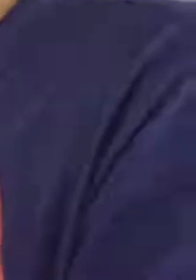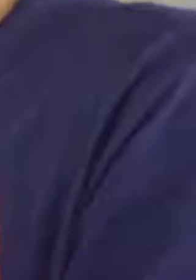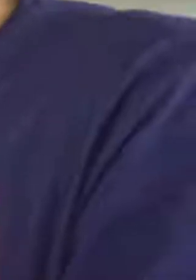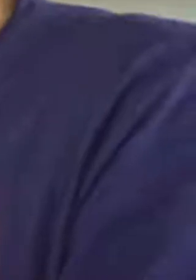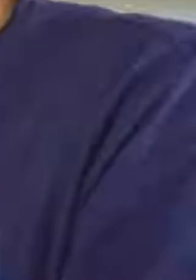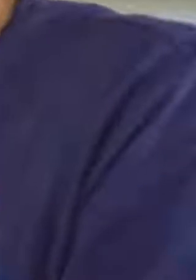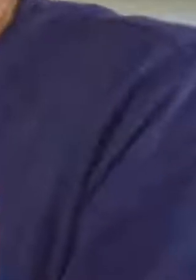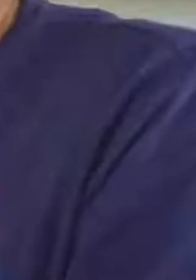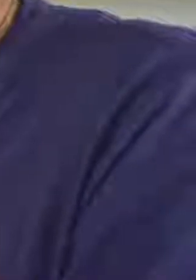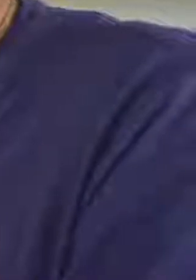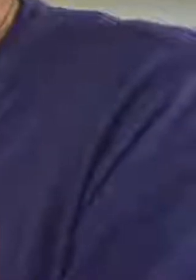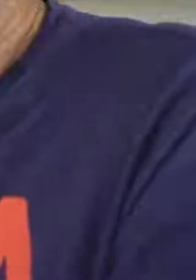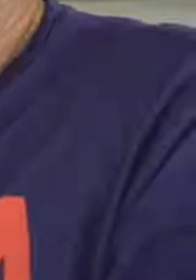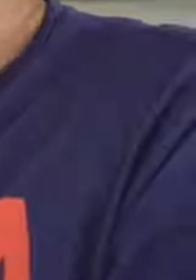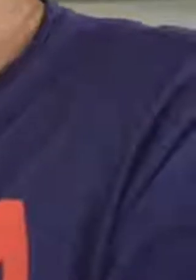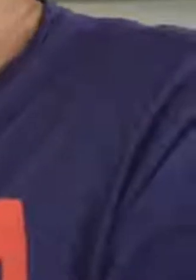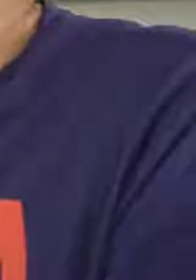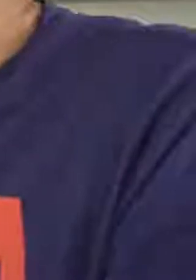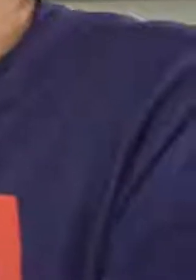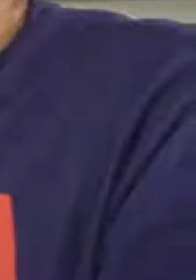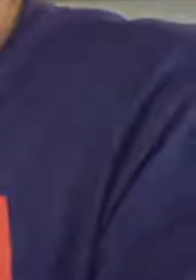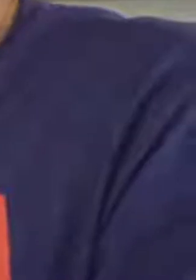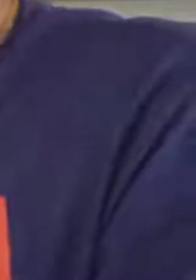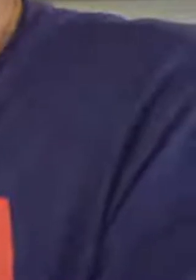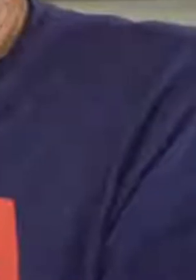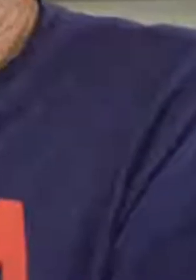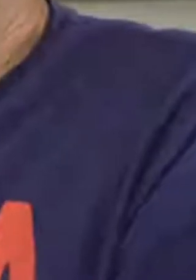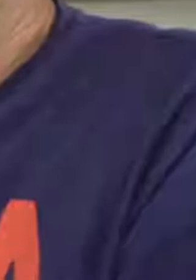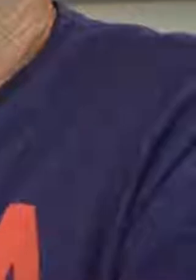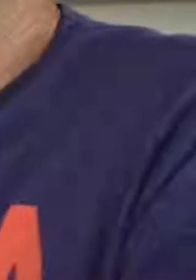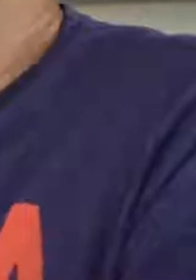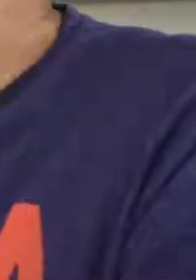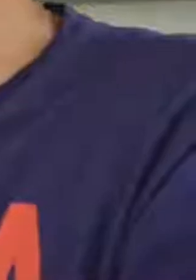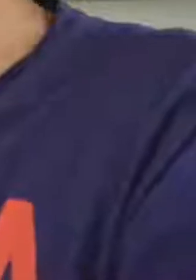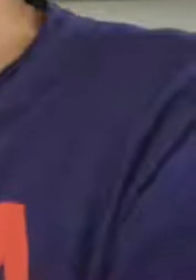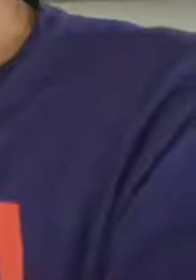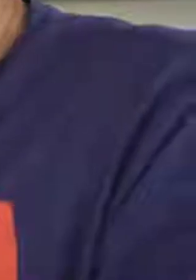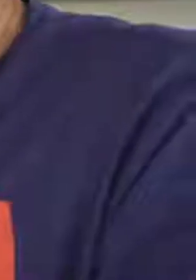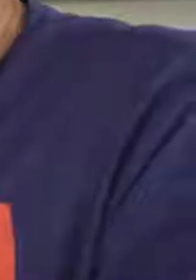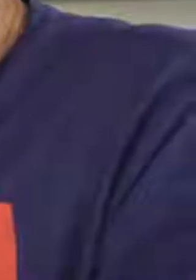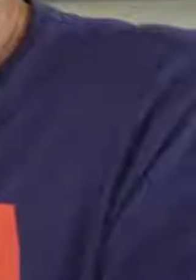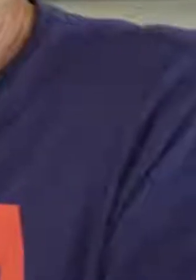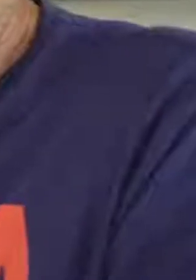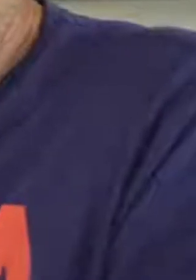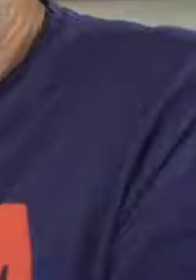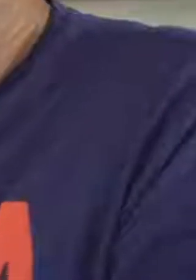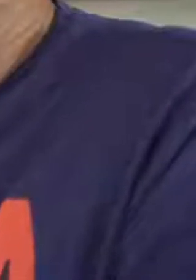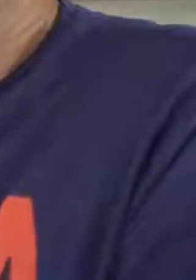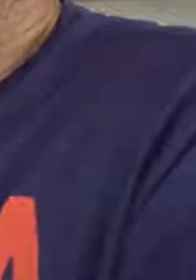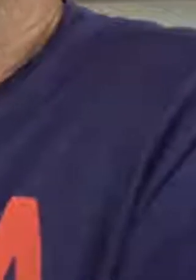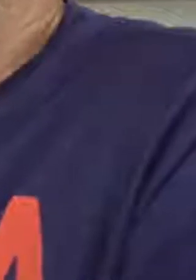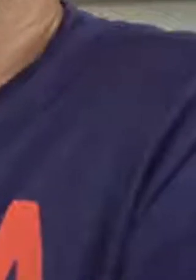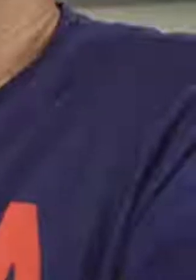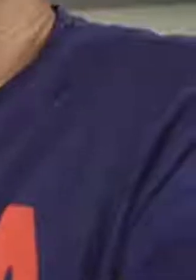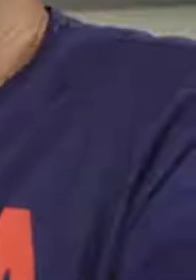verdi, kütüphaneyi yaptırdı gördüğünüz gibi. Sağ olsunlar belediye çalışanlarımız, personelimiz ve belediye başkanımız olmak şartıyla başta